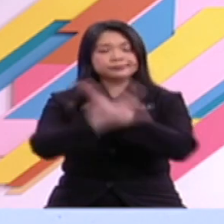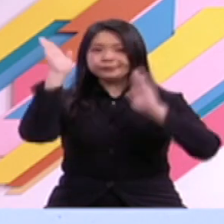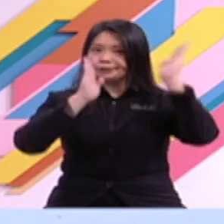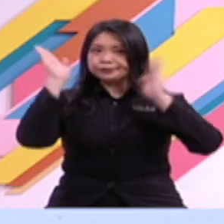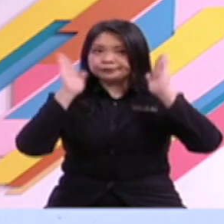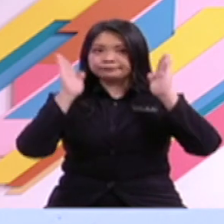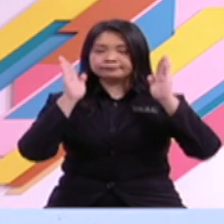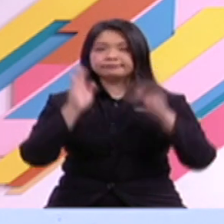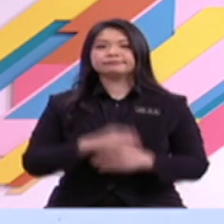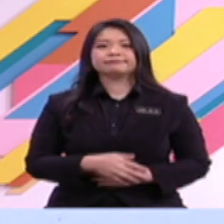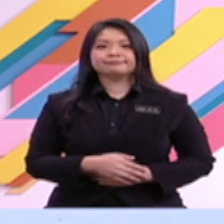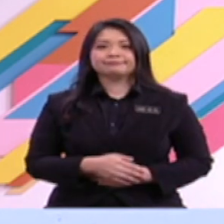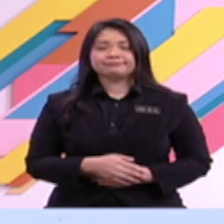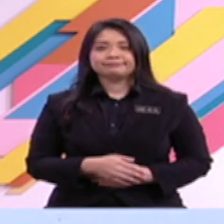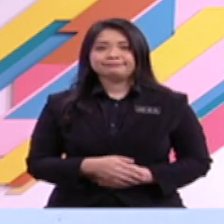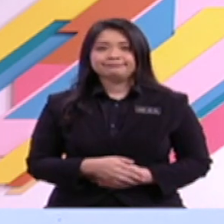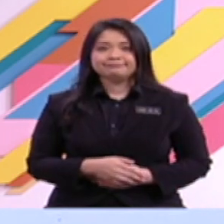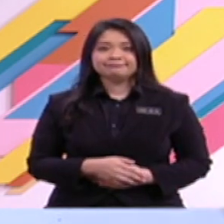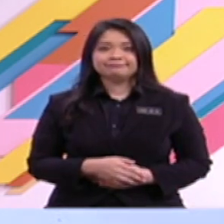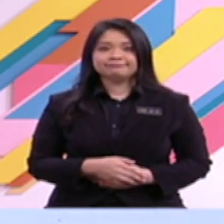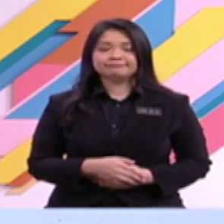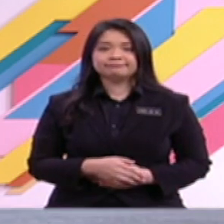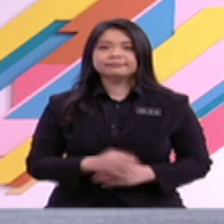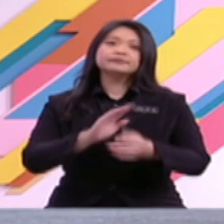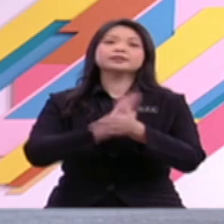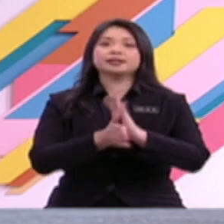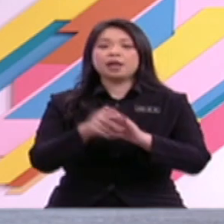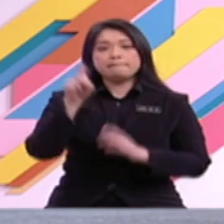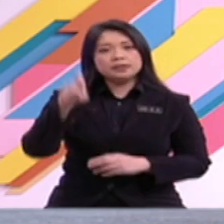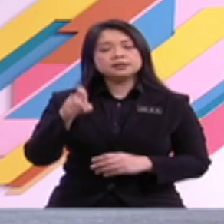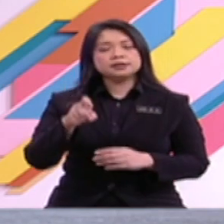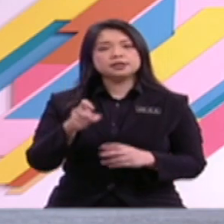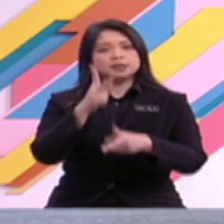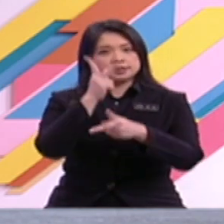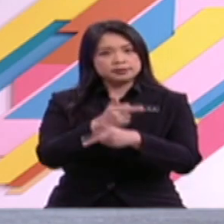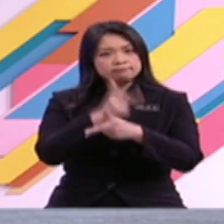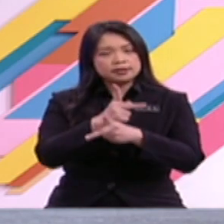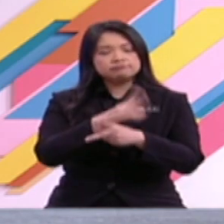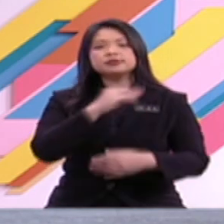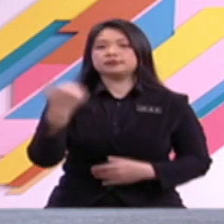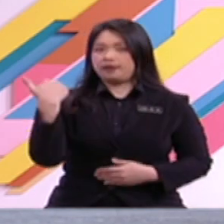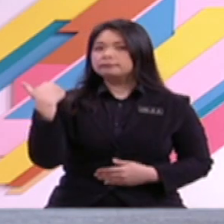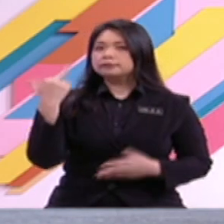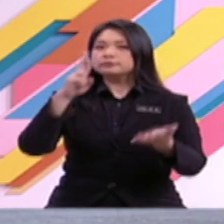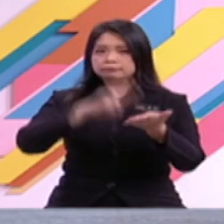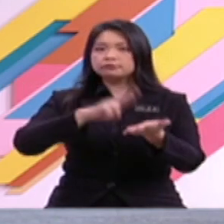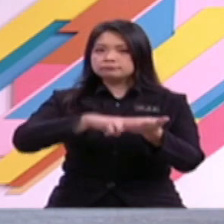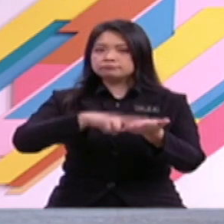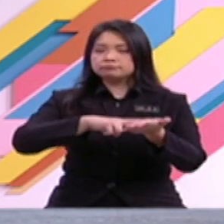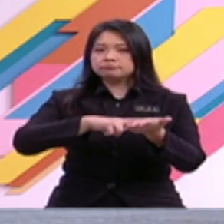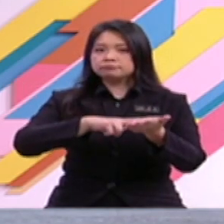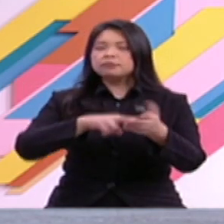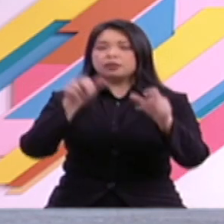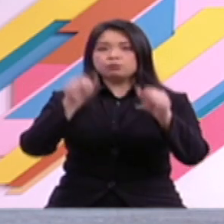negara Malaysia bnm telah Oke sudah mesti Simpati kadar yang telah ditetapkan diberi naik dan